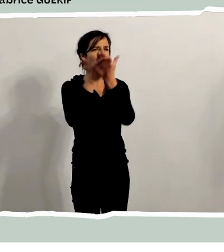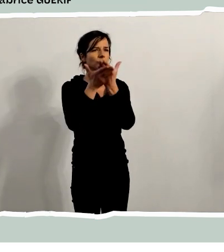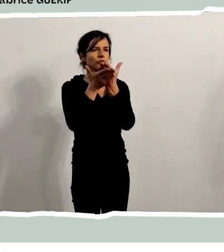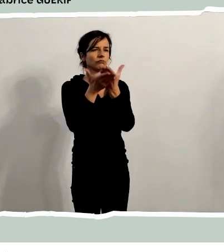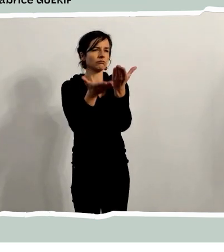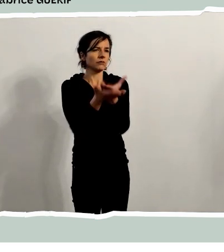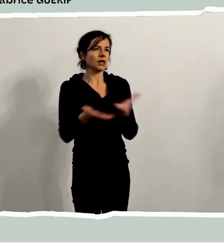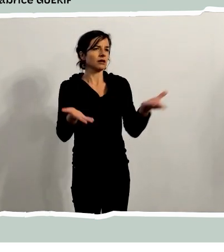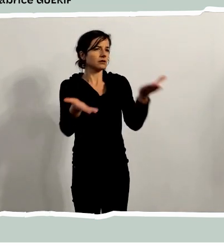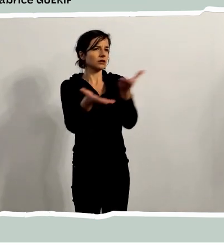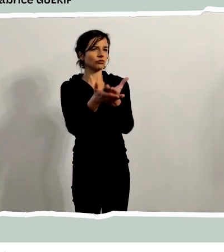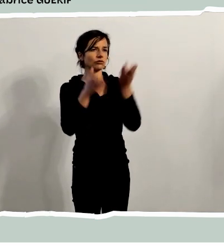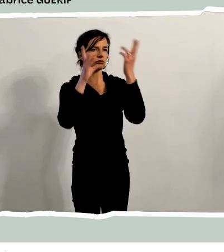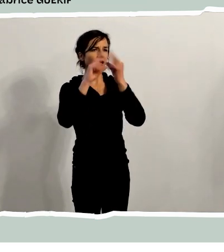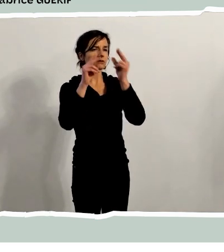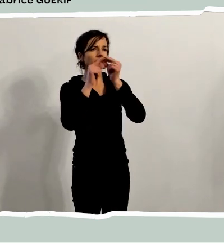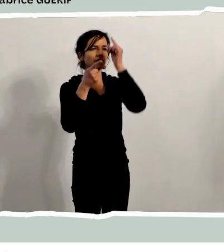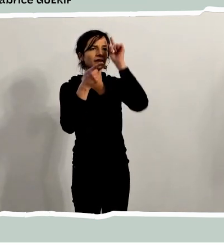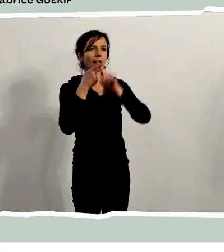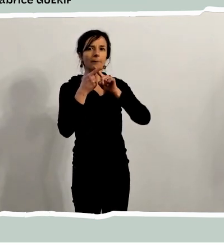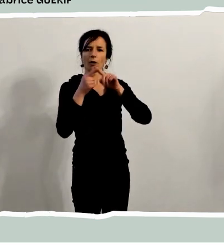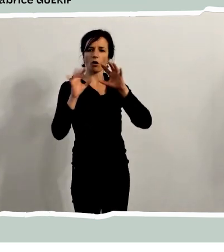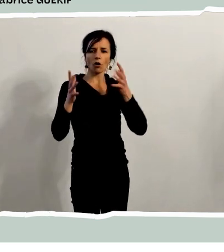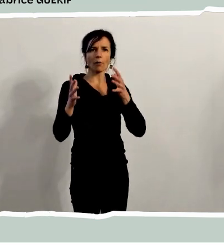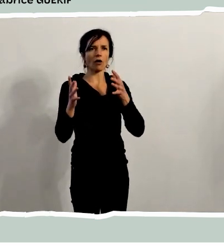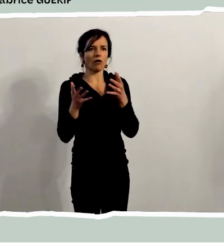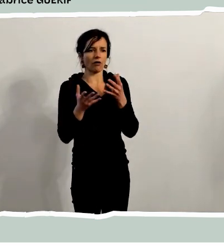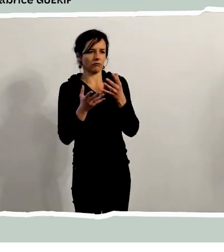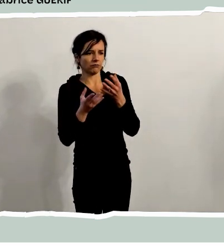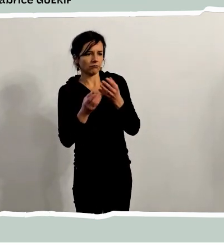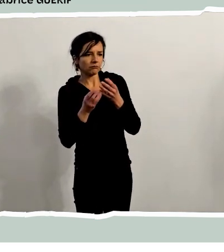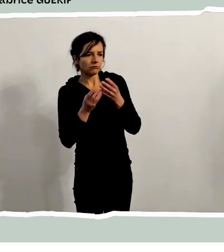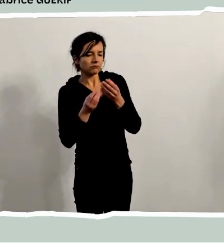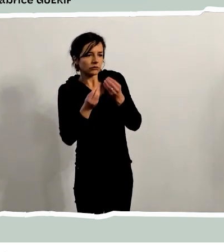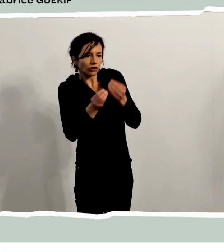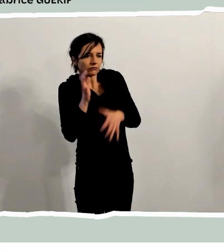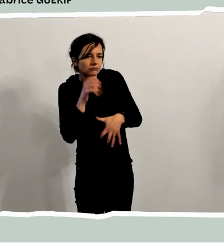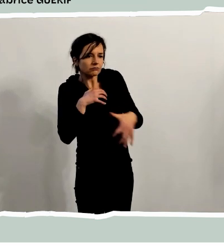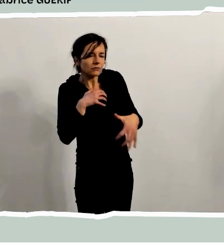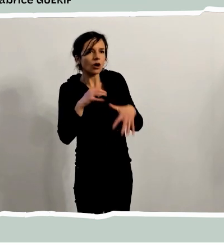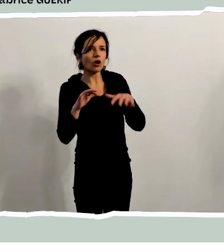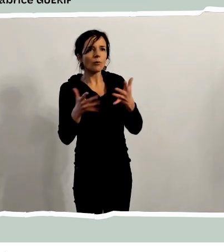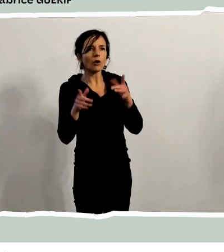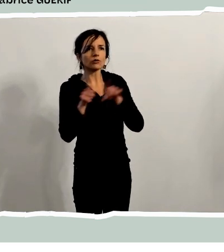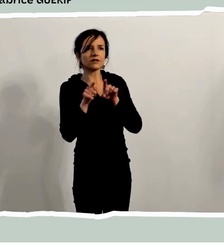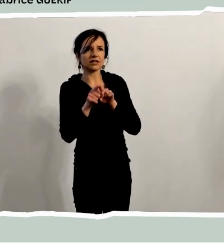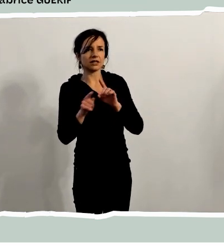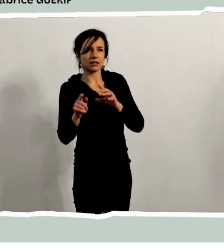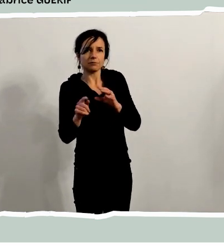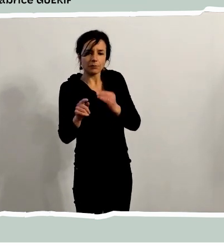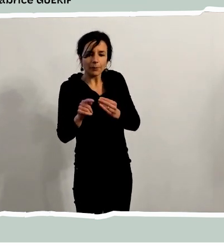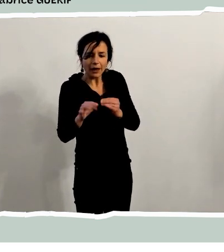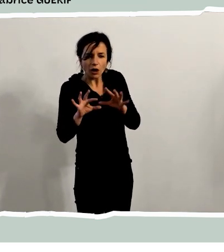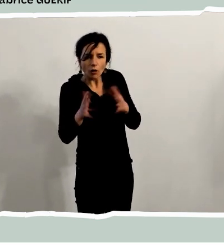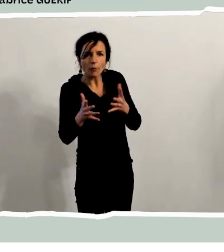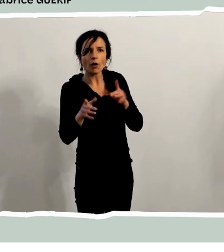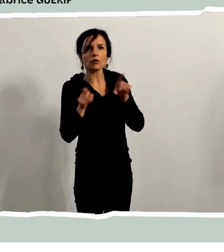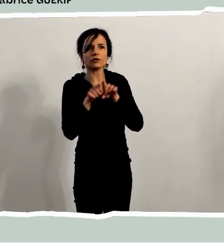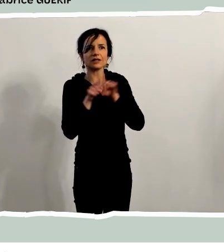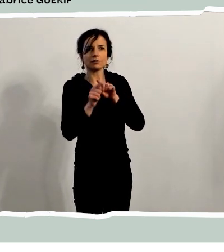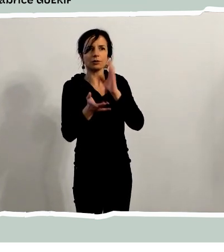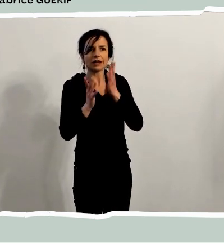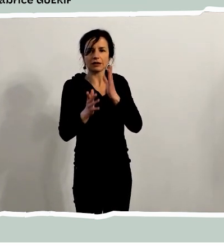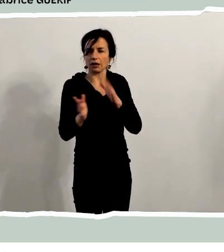la notion de fécondité, par rapport aux enfants que l'on obtient et les difficultés qu'on peut avoir pour en